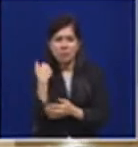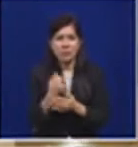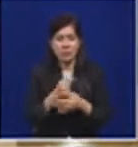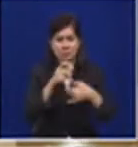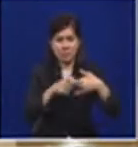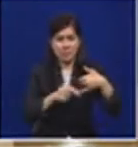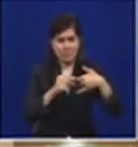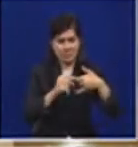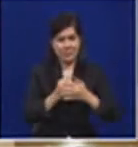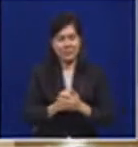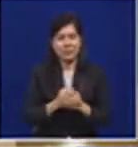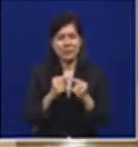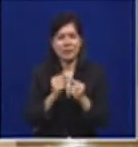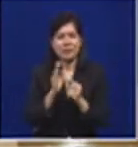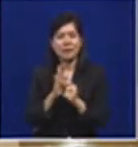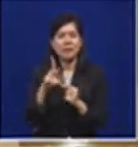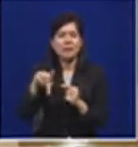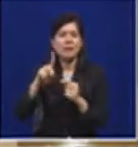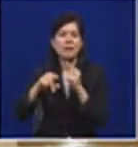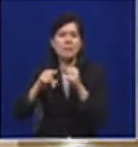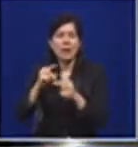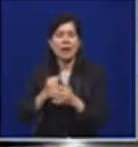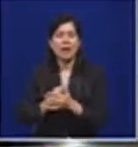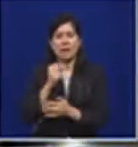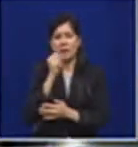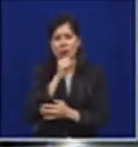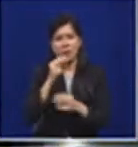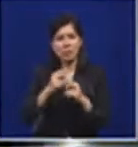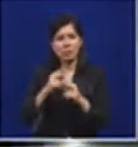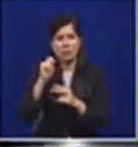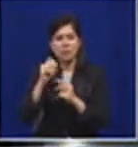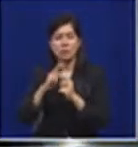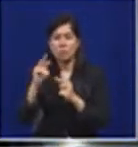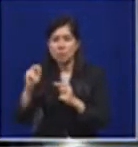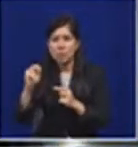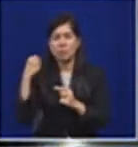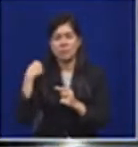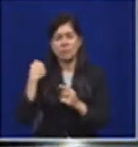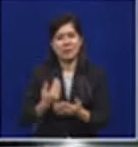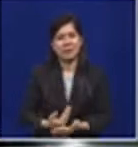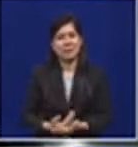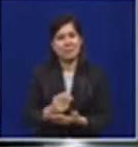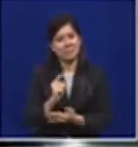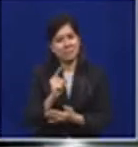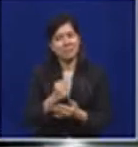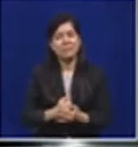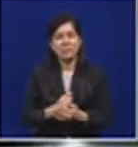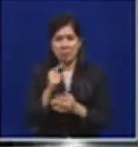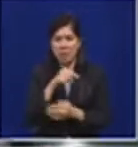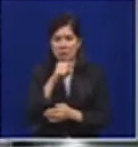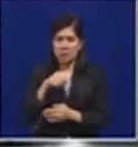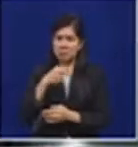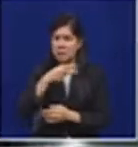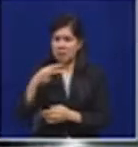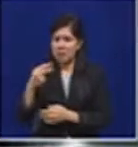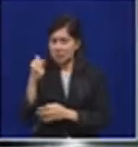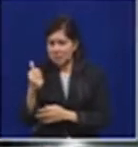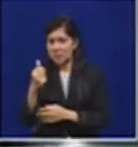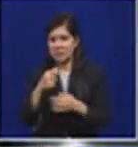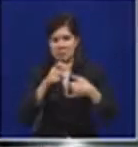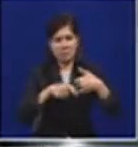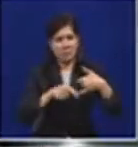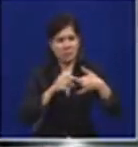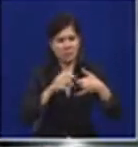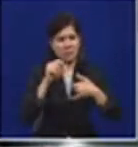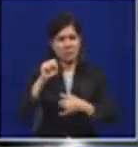ารักษ์นะฮะคุณตูนบอดี้สแลมนี่คุณตูนนี่เคยเป็นสจ๊วตมาก่อนนะคะเก่งภาษาอังกฤษนะคะคุณสิงโตนำโชค